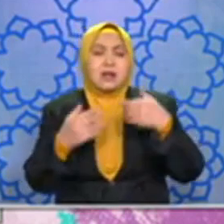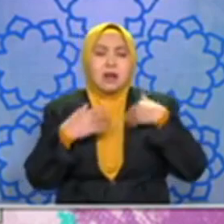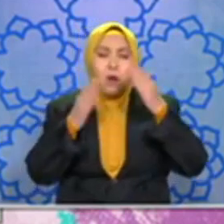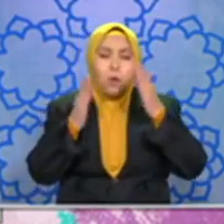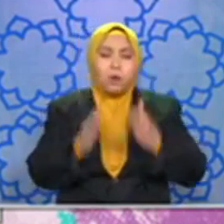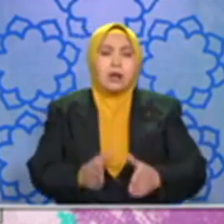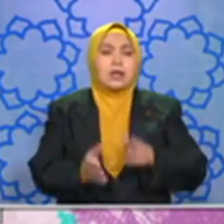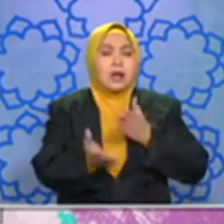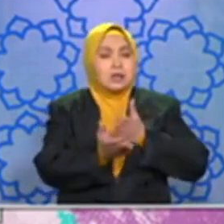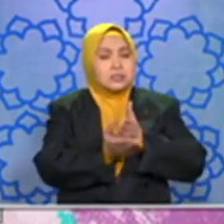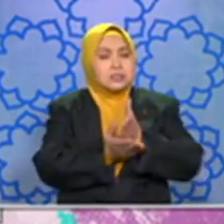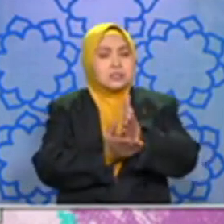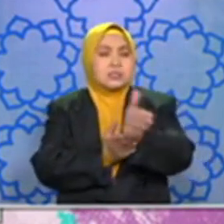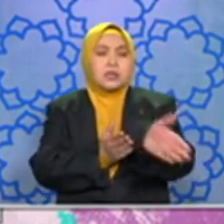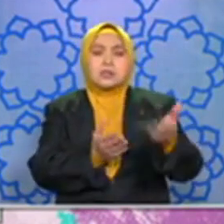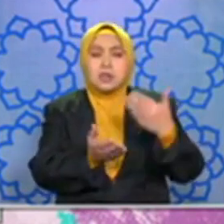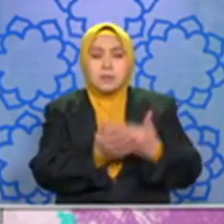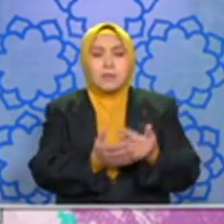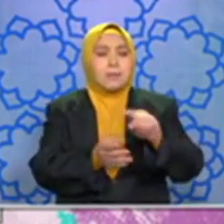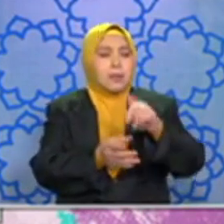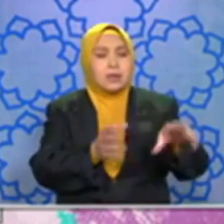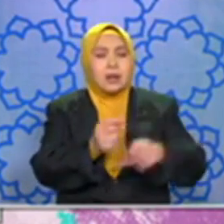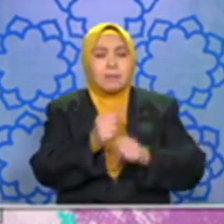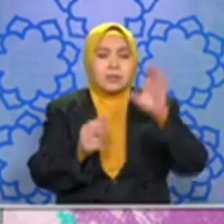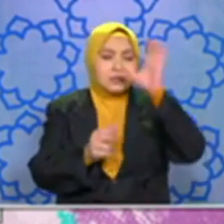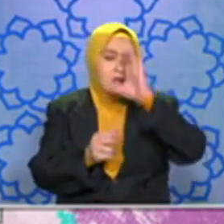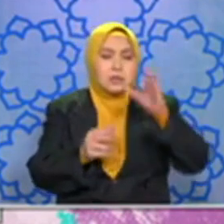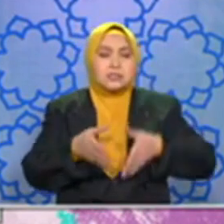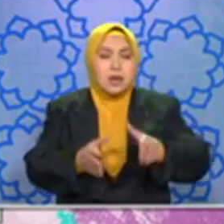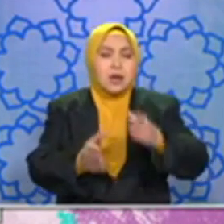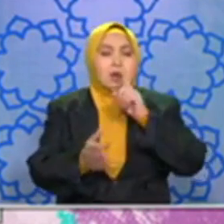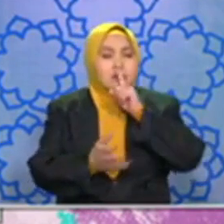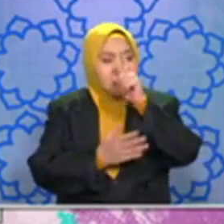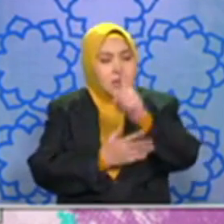يستطيعون سبيلا